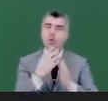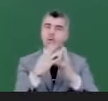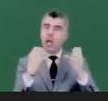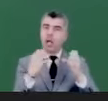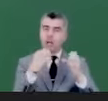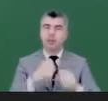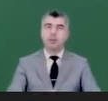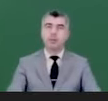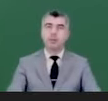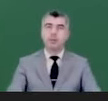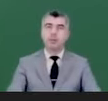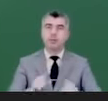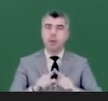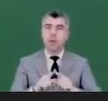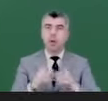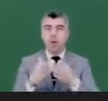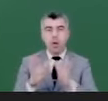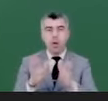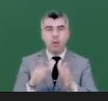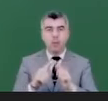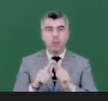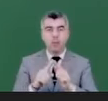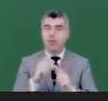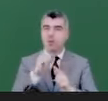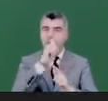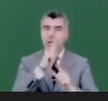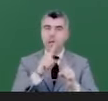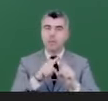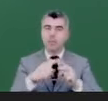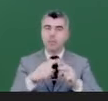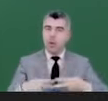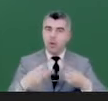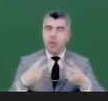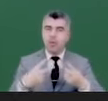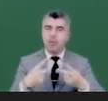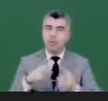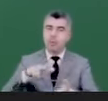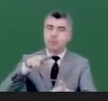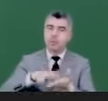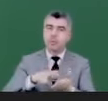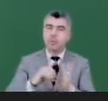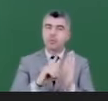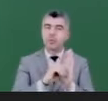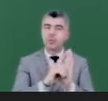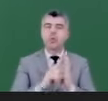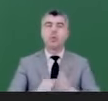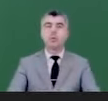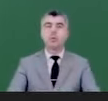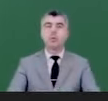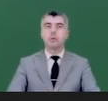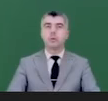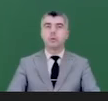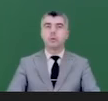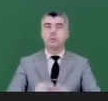هذا قلت بانه المفروض ان يخرج في الولايه الاولى بعد المصادقه على الدستور وبعد